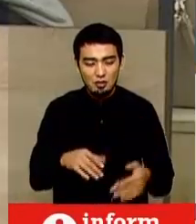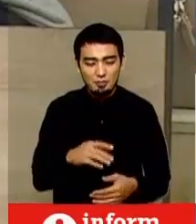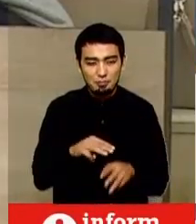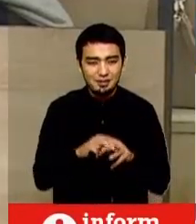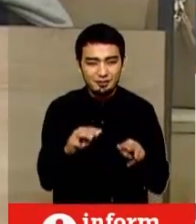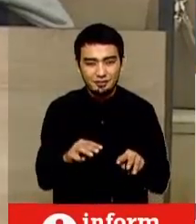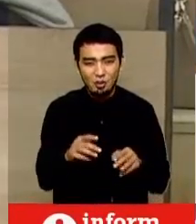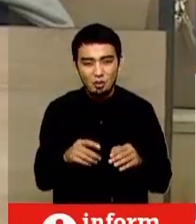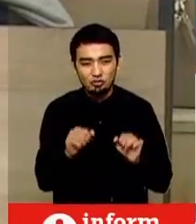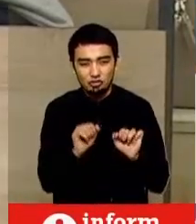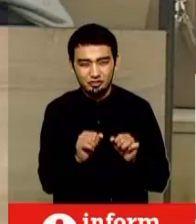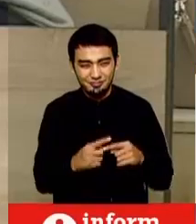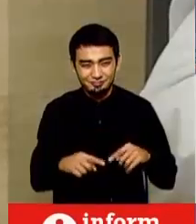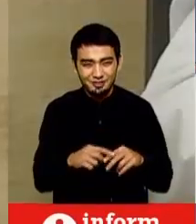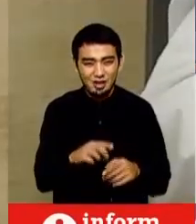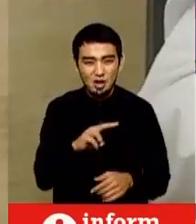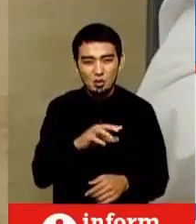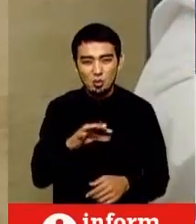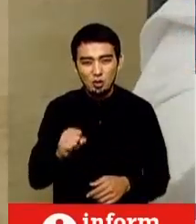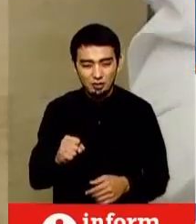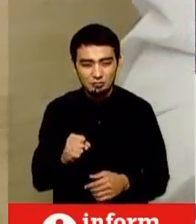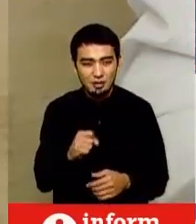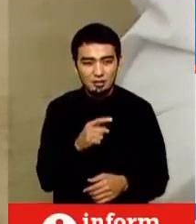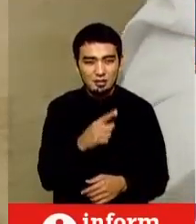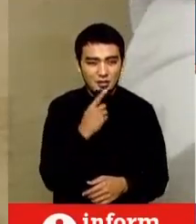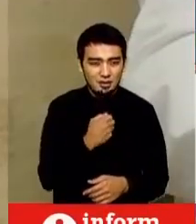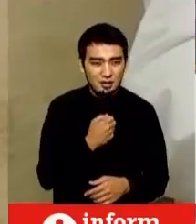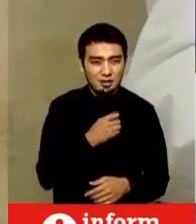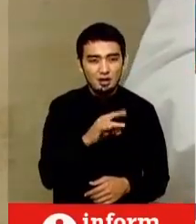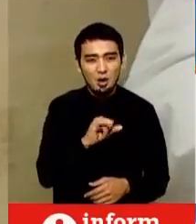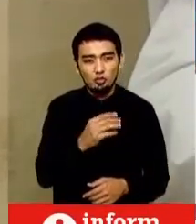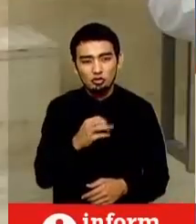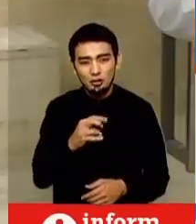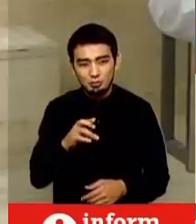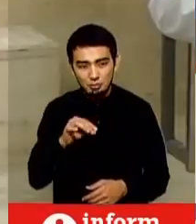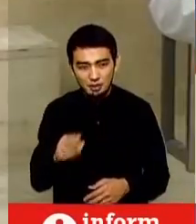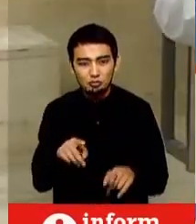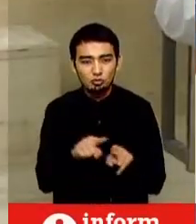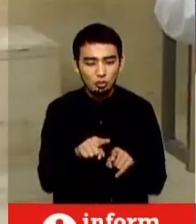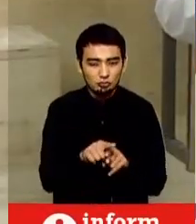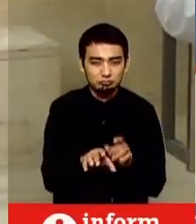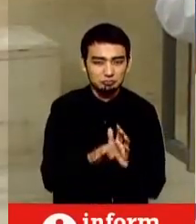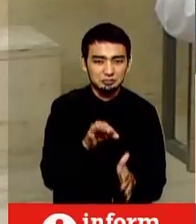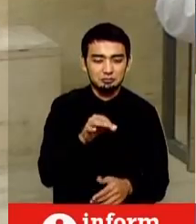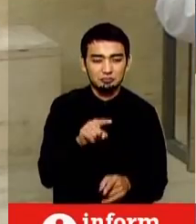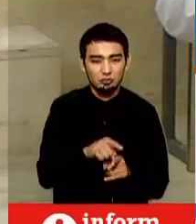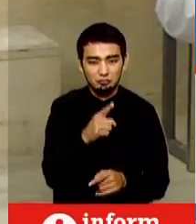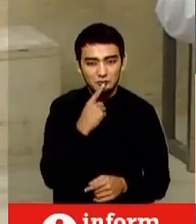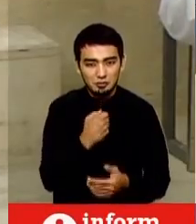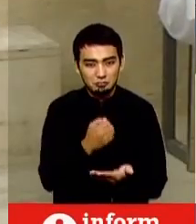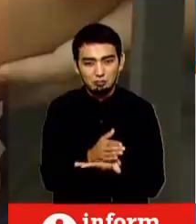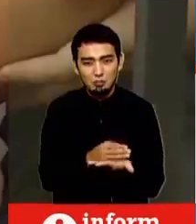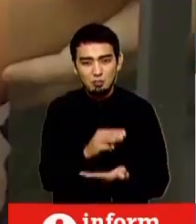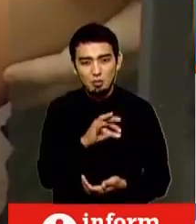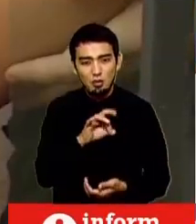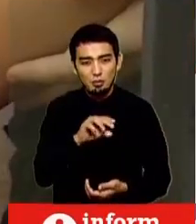по предоставлению льготного образования. Морпех Раушанбек Улас тоже нашел специальность по душе. Доволен, что в вузе